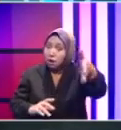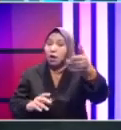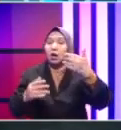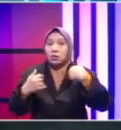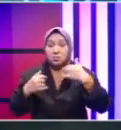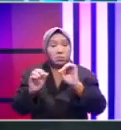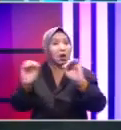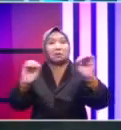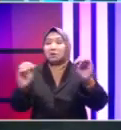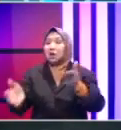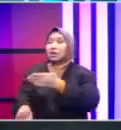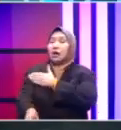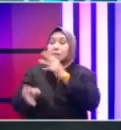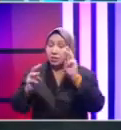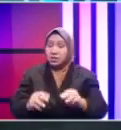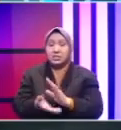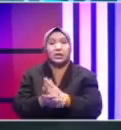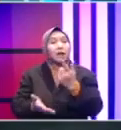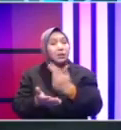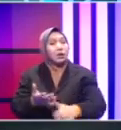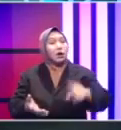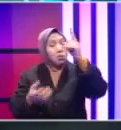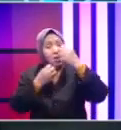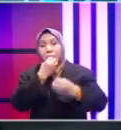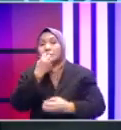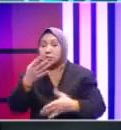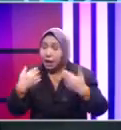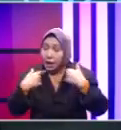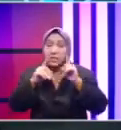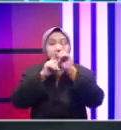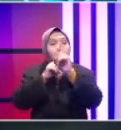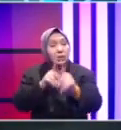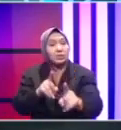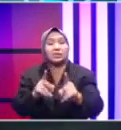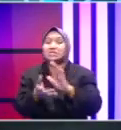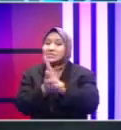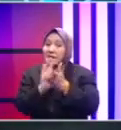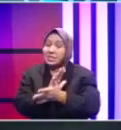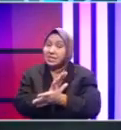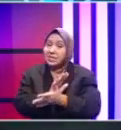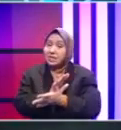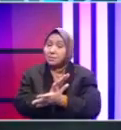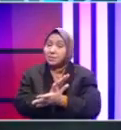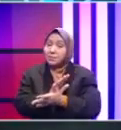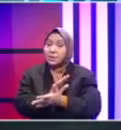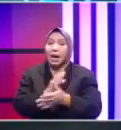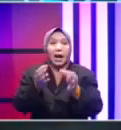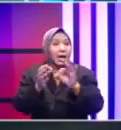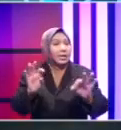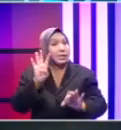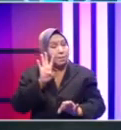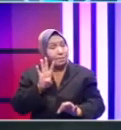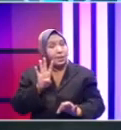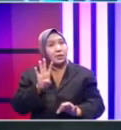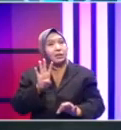hamba sahaya Oke jadi apa yang didatangkan oleh Allah Subhana wa taala ada jawabannya jadi sana dalamnya Jeep yang keempat